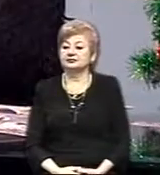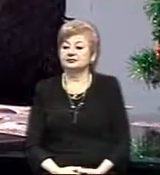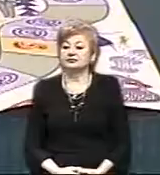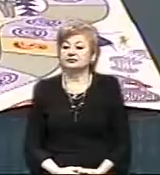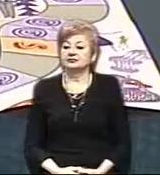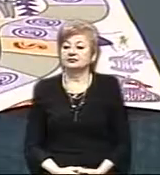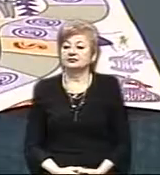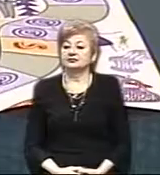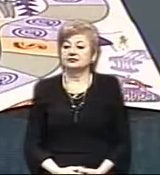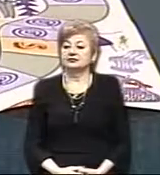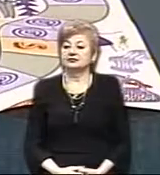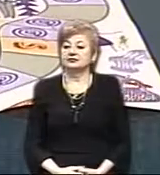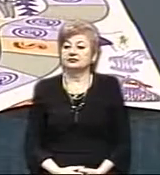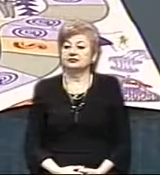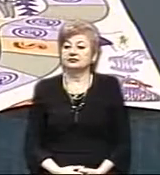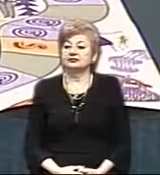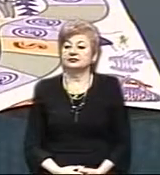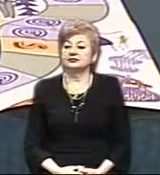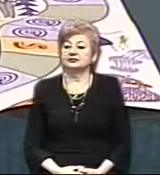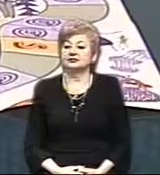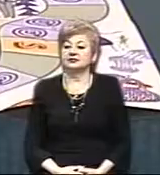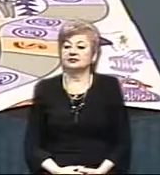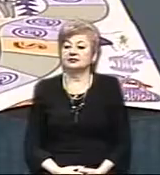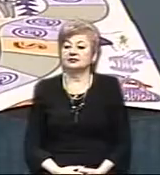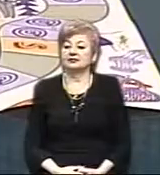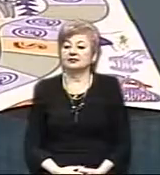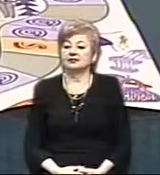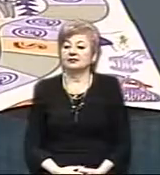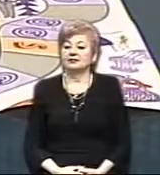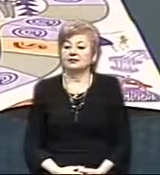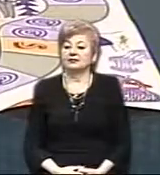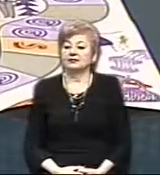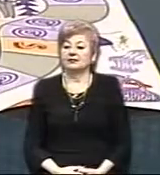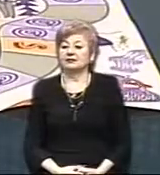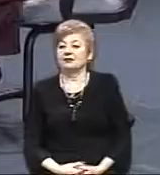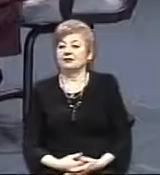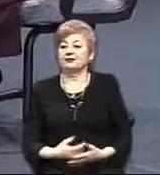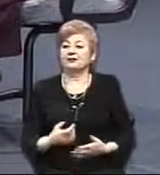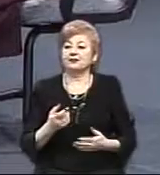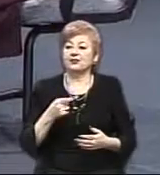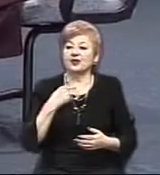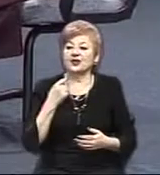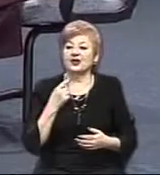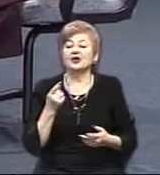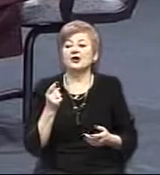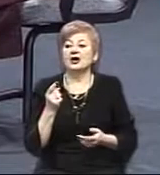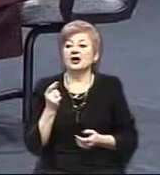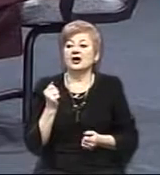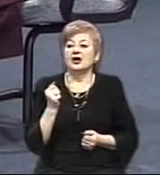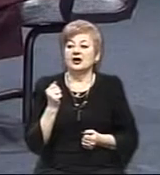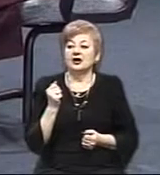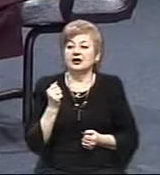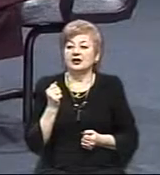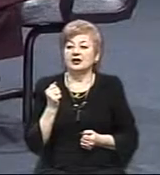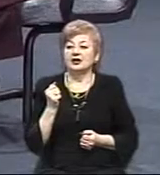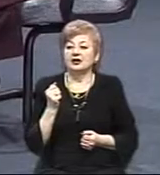вихід. Так, Оля, щось на стереотипі. Да, я думала, ми поговоримо про позитивні ситуації.